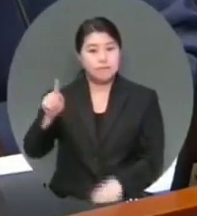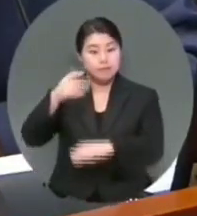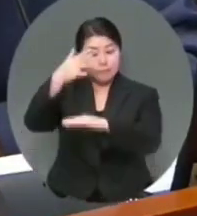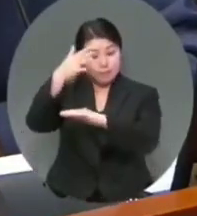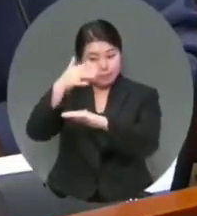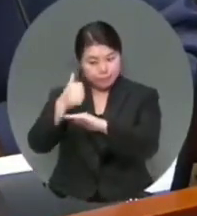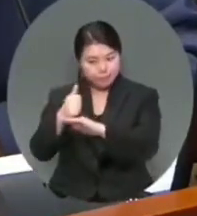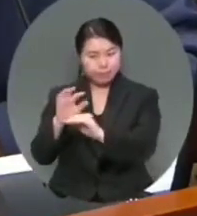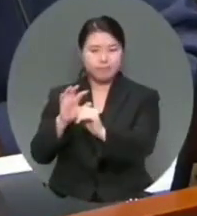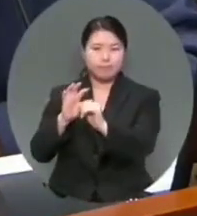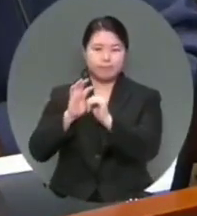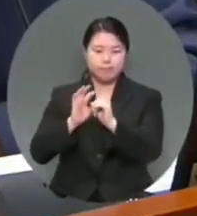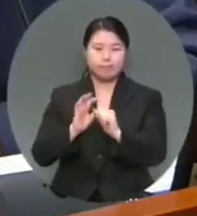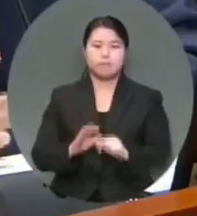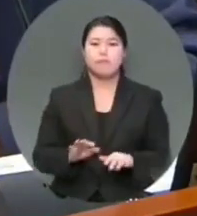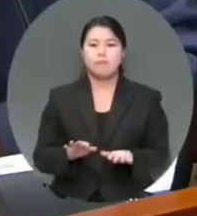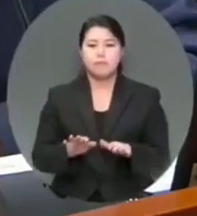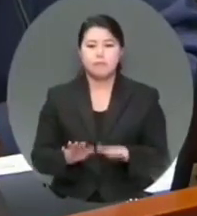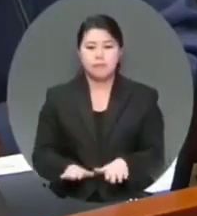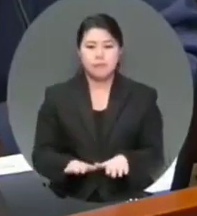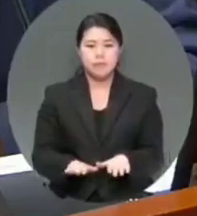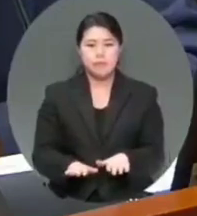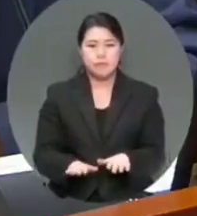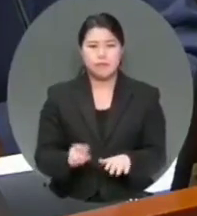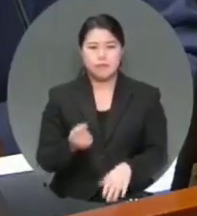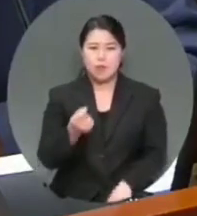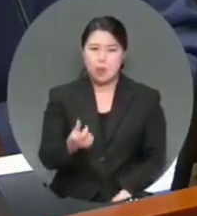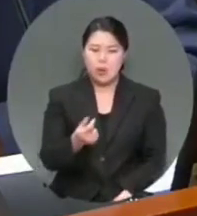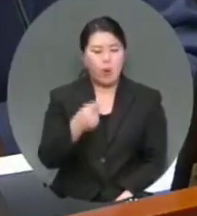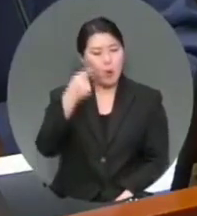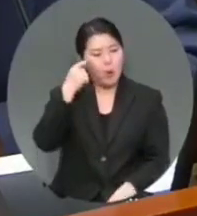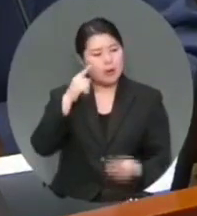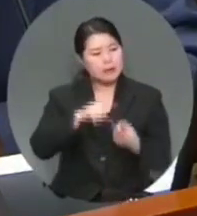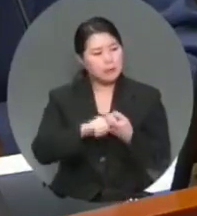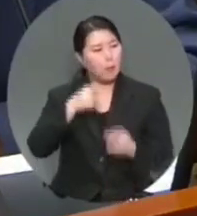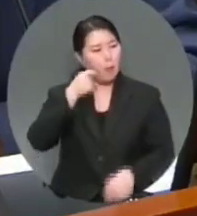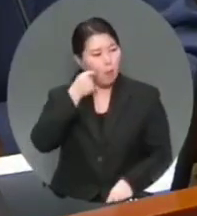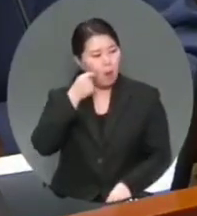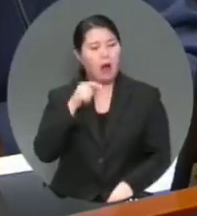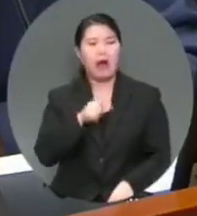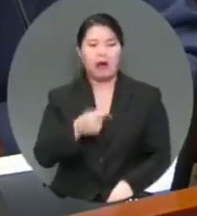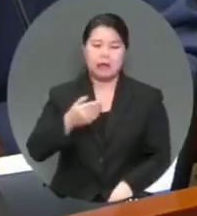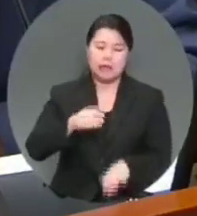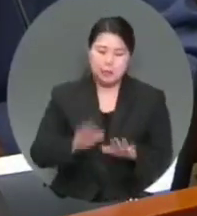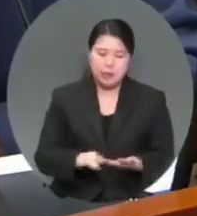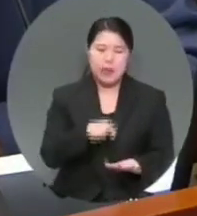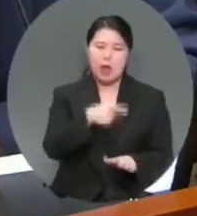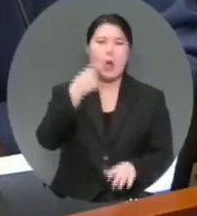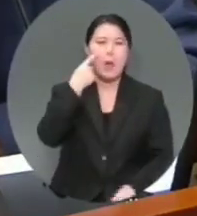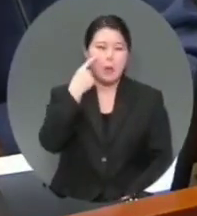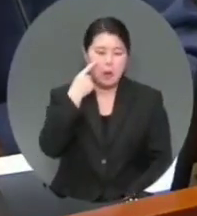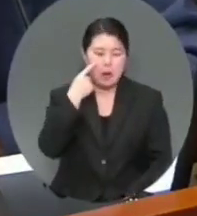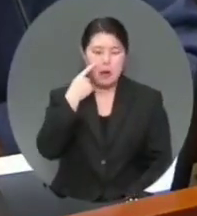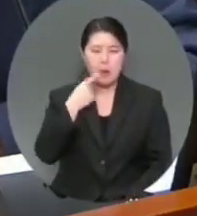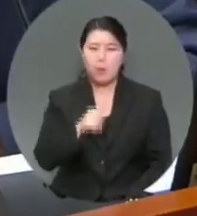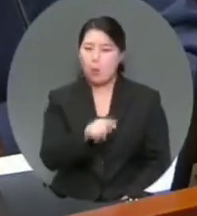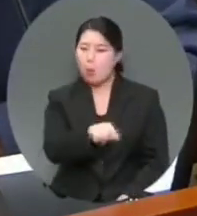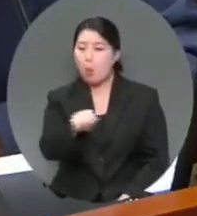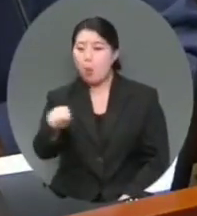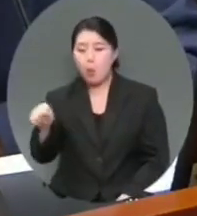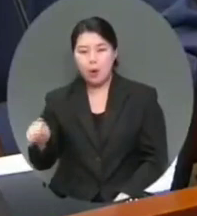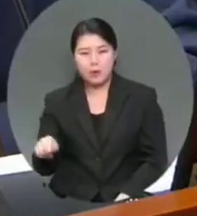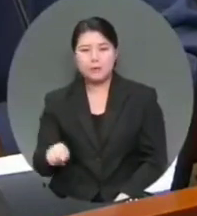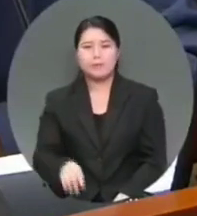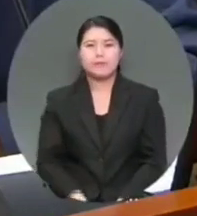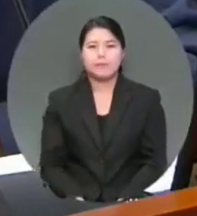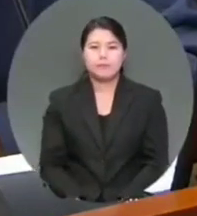결과로 아 이번에는 우리가 미처 이 부분에 관해서는 강과를 했는데 이번에는 이런 걸 하자 거기에